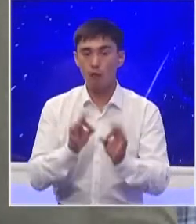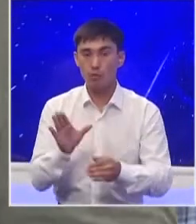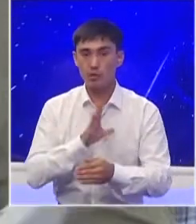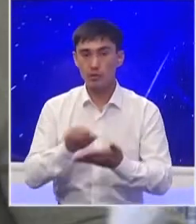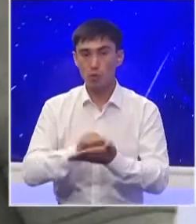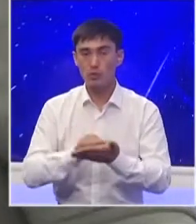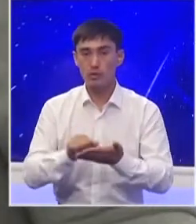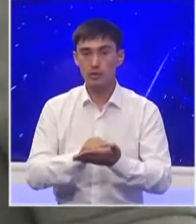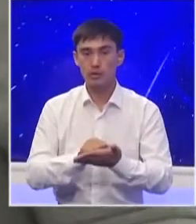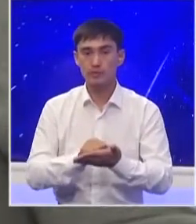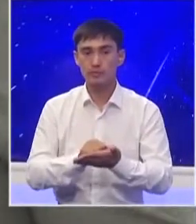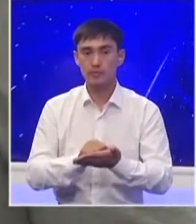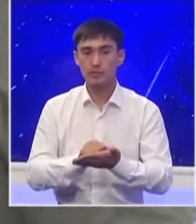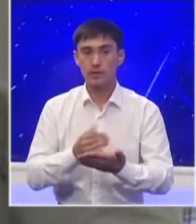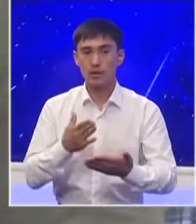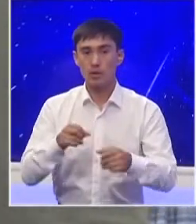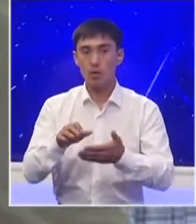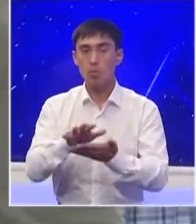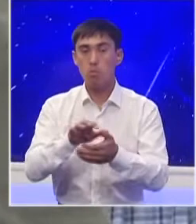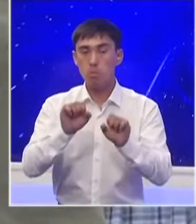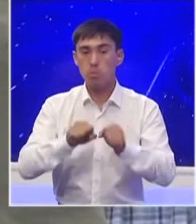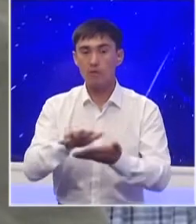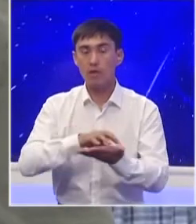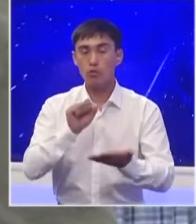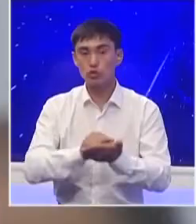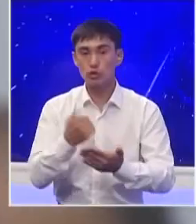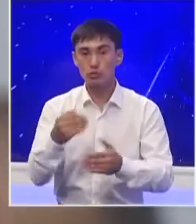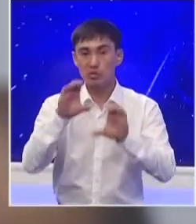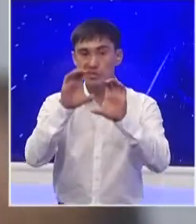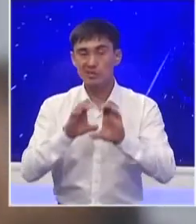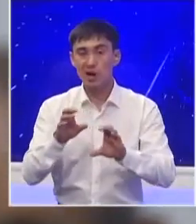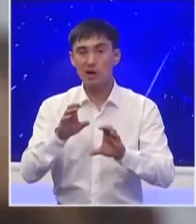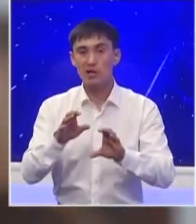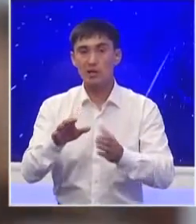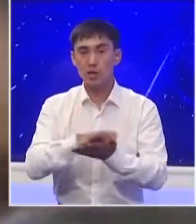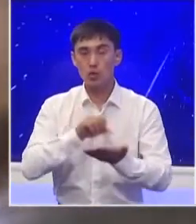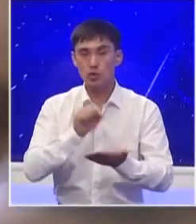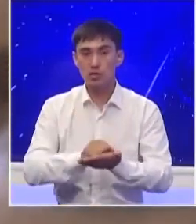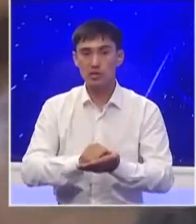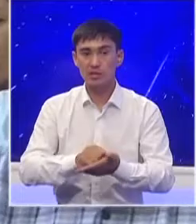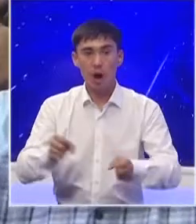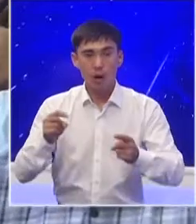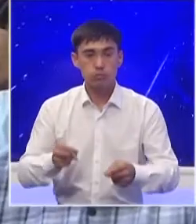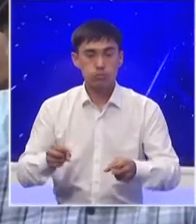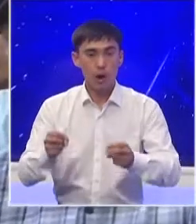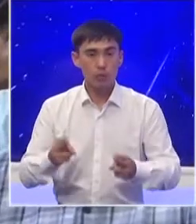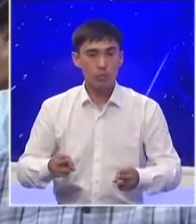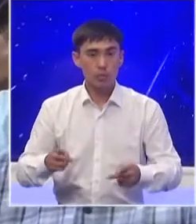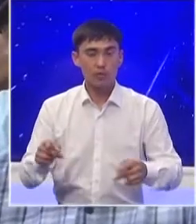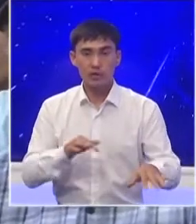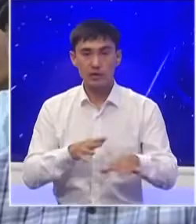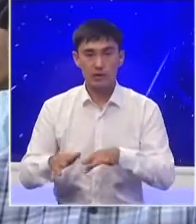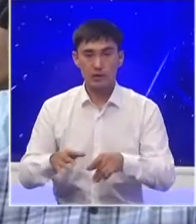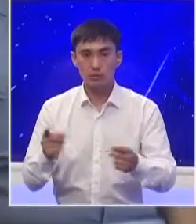Өткен жерде мынау енді құқық бұзушылық деп мен ойлаймын. Мына заң бұзушылық, мынау таза қылмыс. Халыққа тоқтау болсын, міне дұрыс